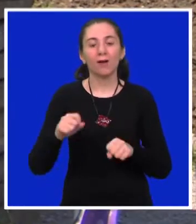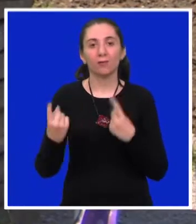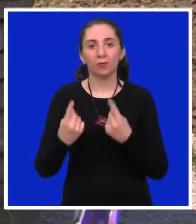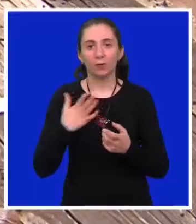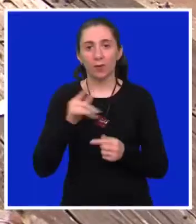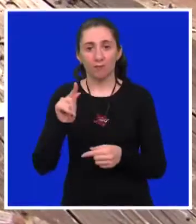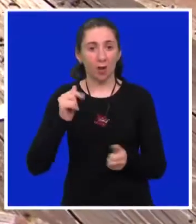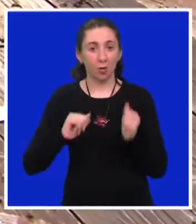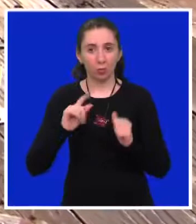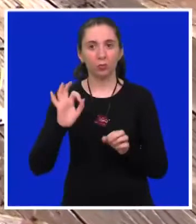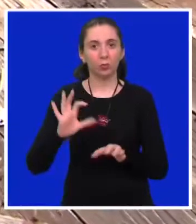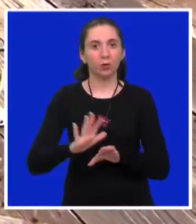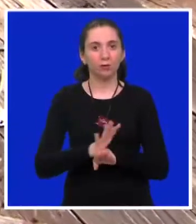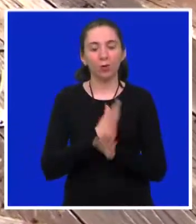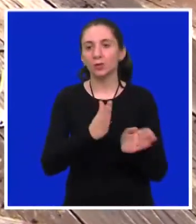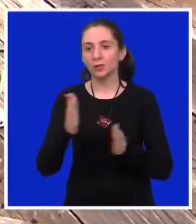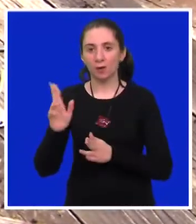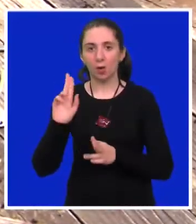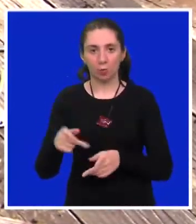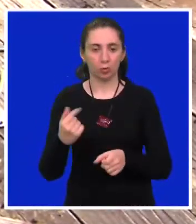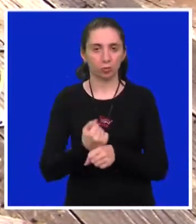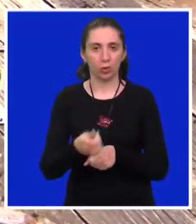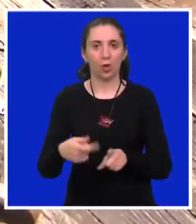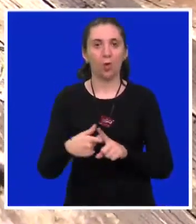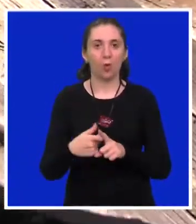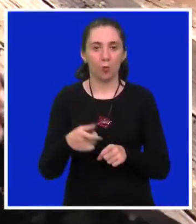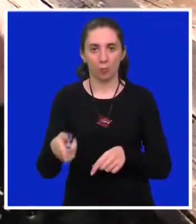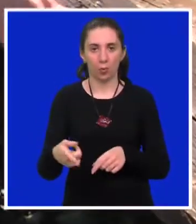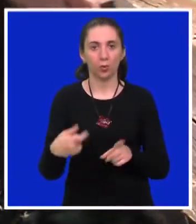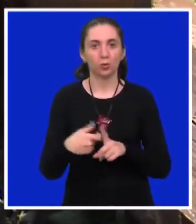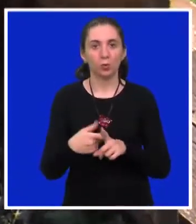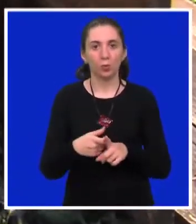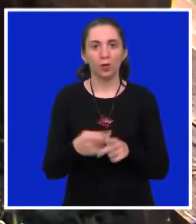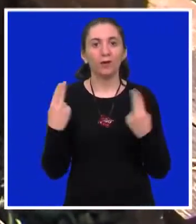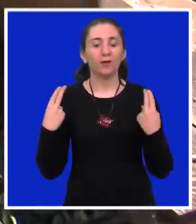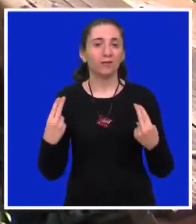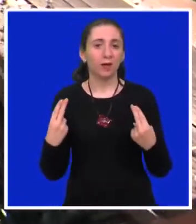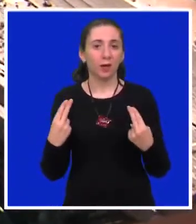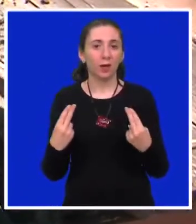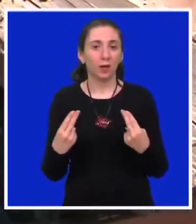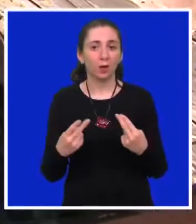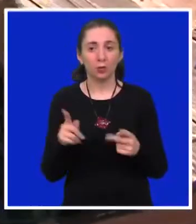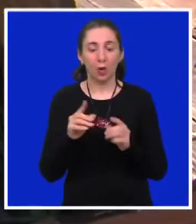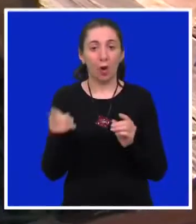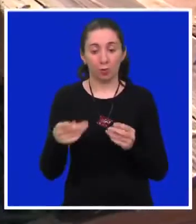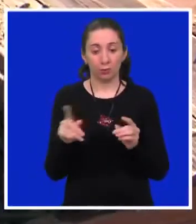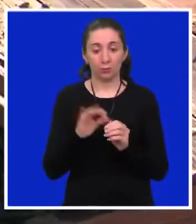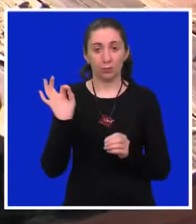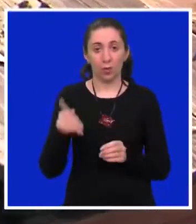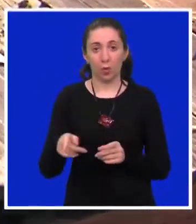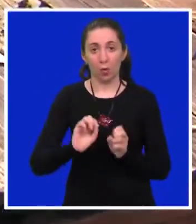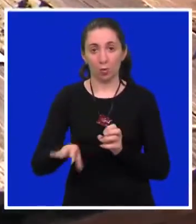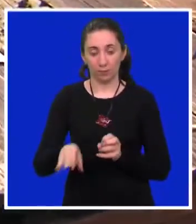uvjete imali, uz malo truda i dobre volje, svatko može kompostirati. Kompostiranje je izuzetno vrijedno, osobito bio